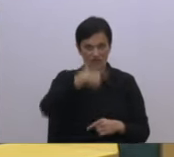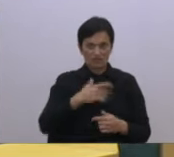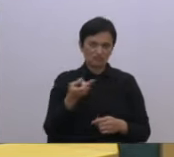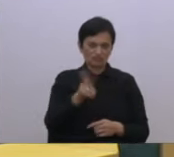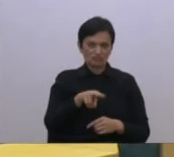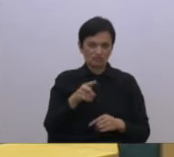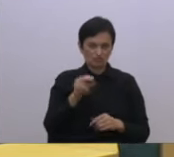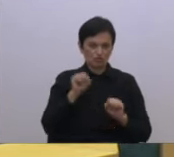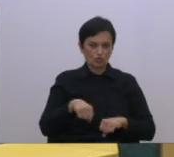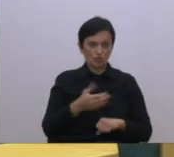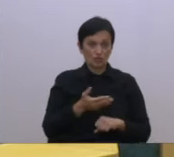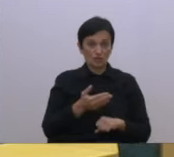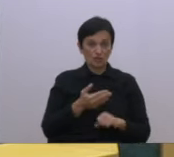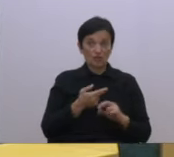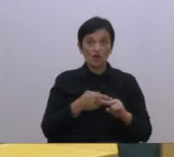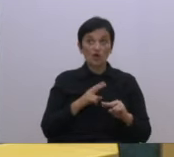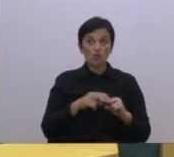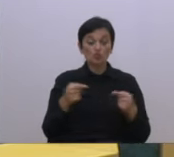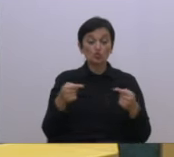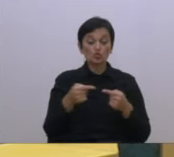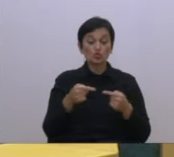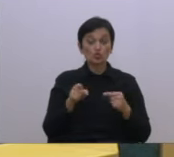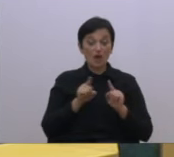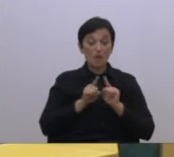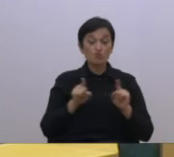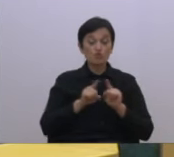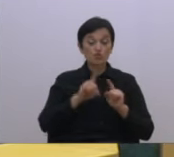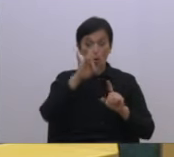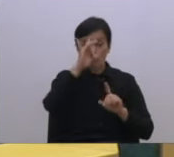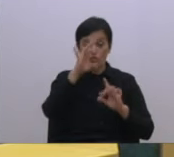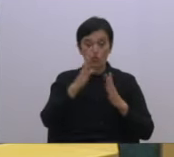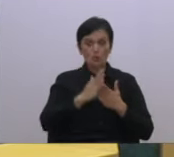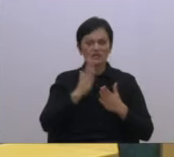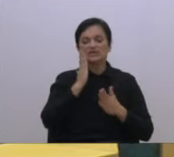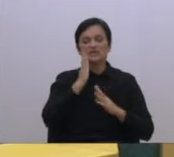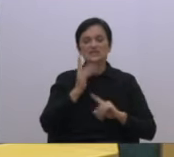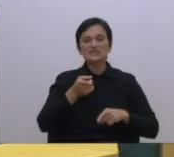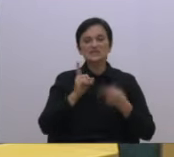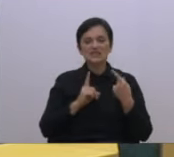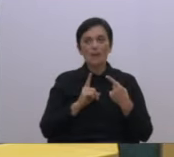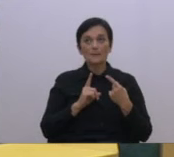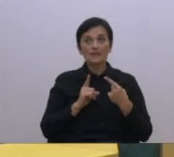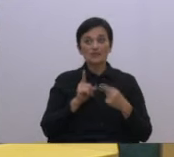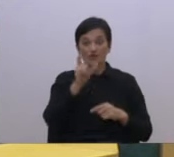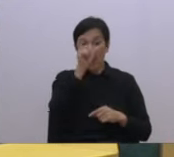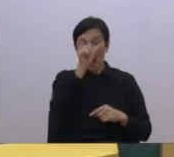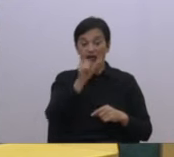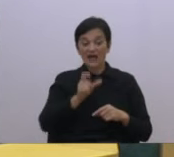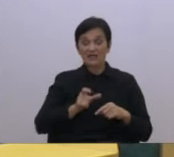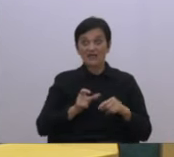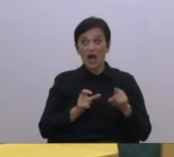იმ აზრს, რომ ზუსტად ეს პროპაგანდა და პოპულარიზაცია, რომელსაც სინამდვილეში ადამიანს კი